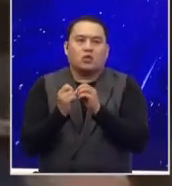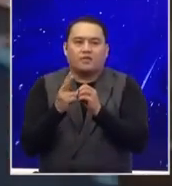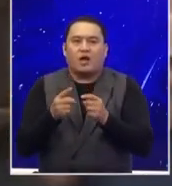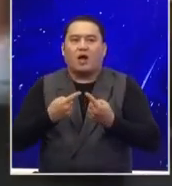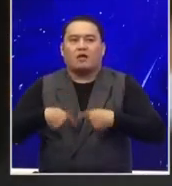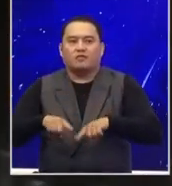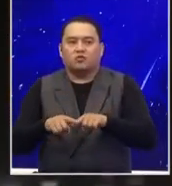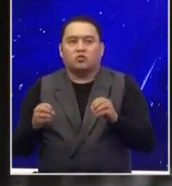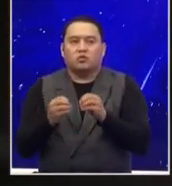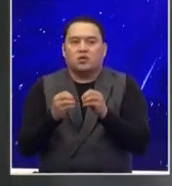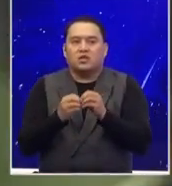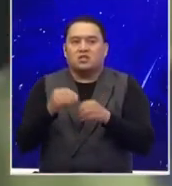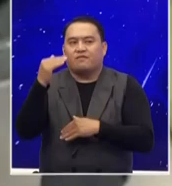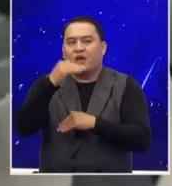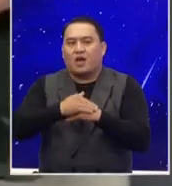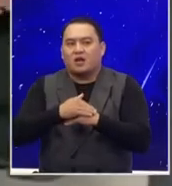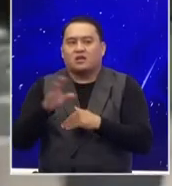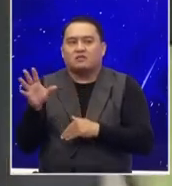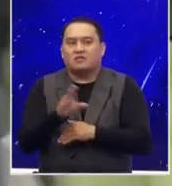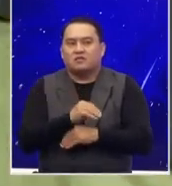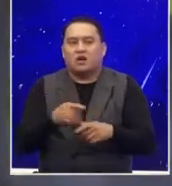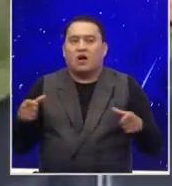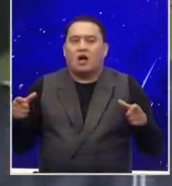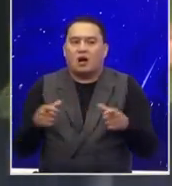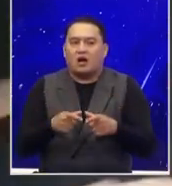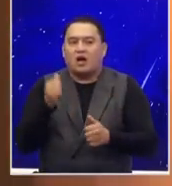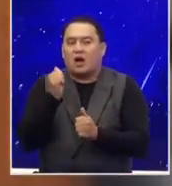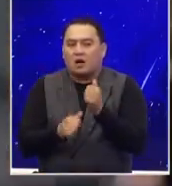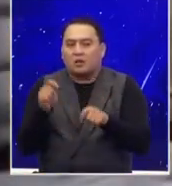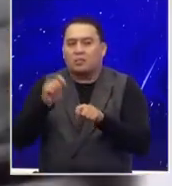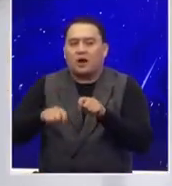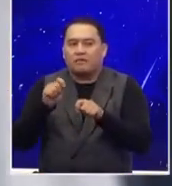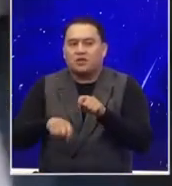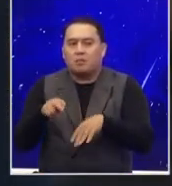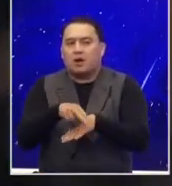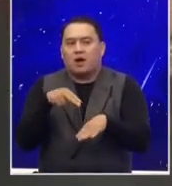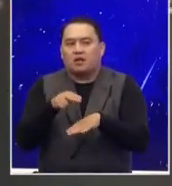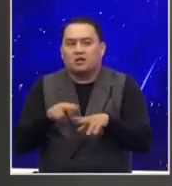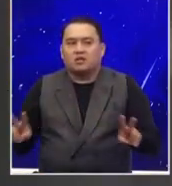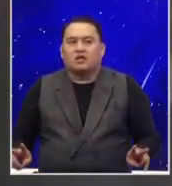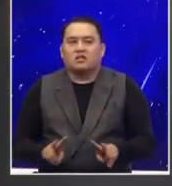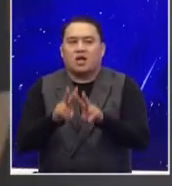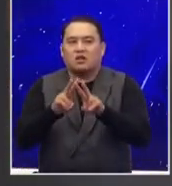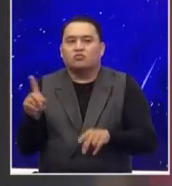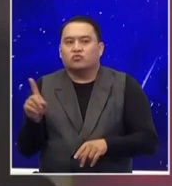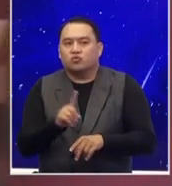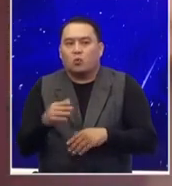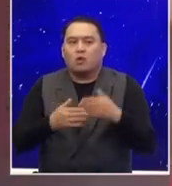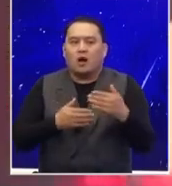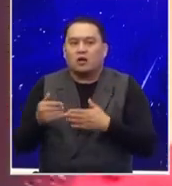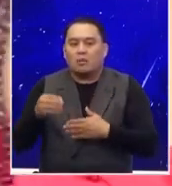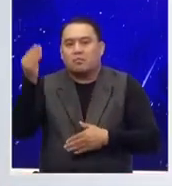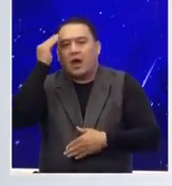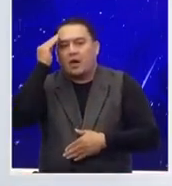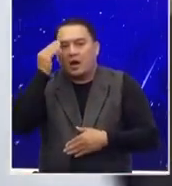отдельных случаях – до 10 вечера. Соблюдение режима карантина ежедневно проверяют сотрудники полиции Нур-Султана. Несмотря на профилактические